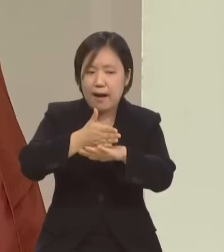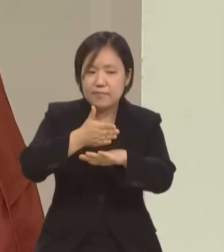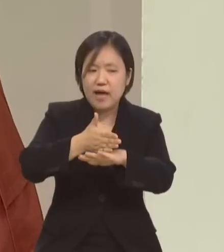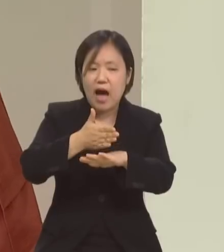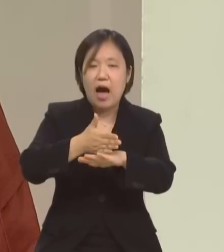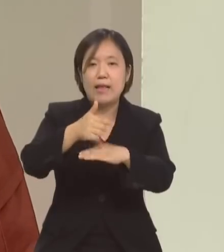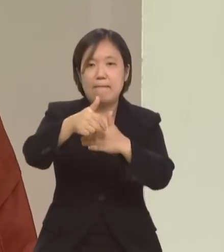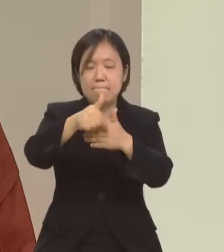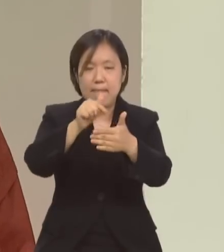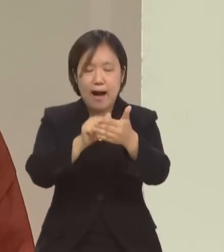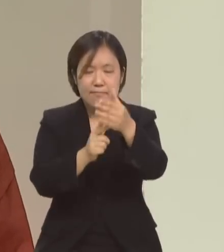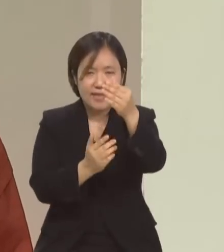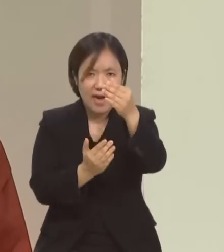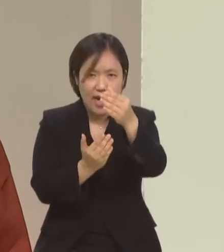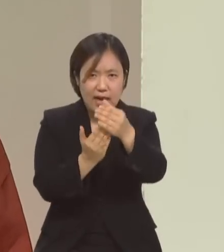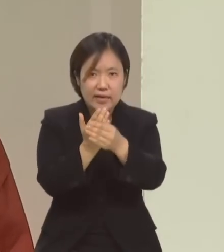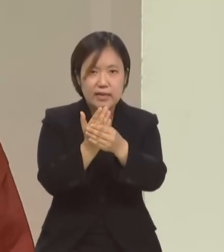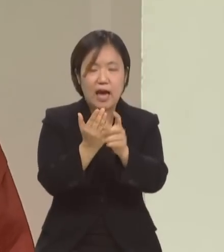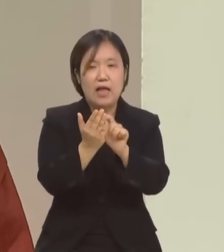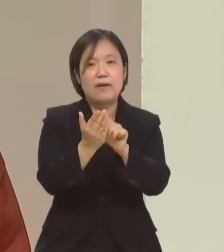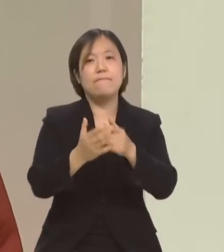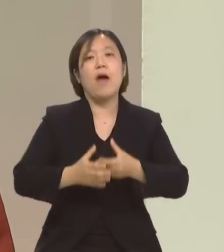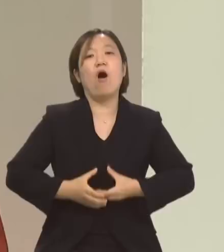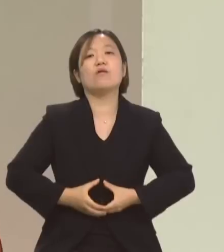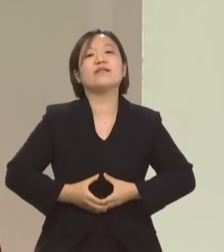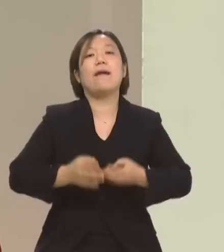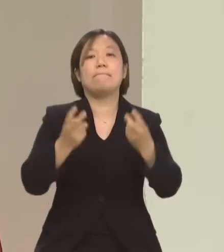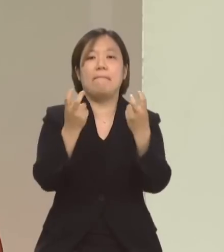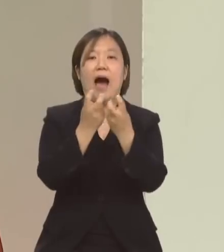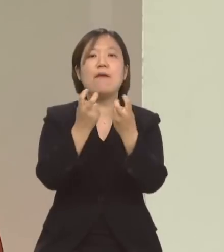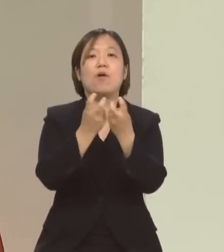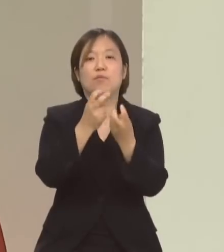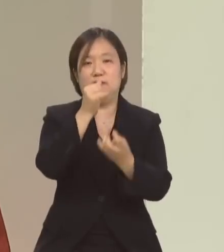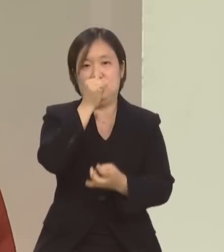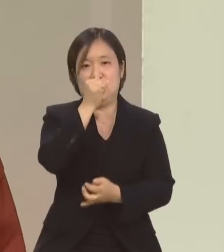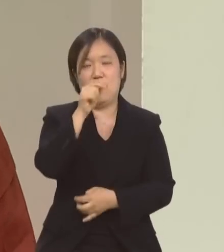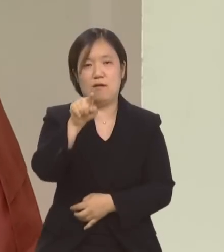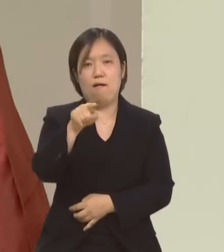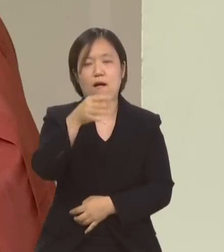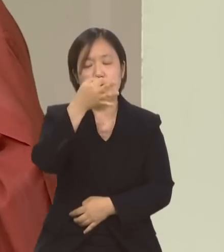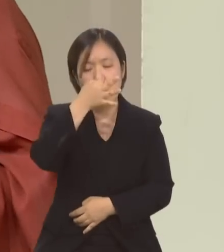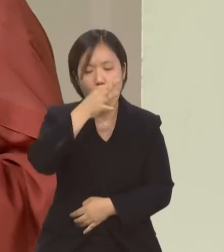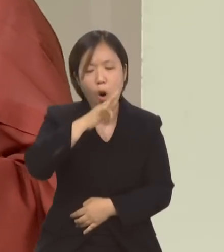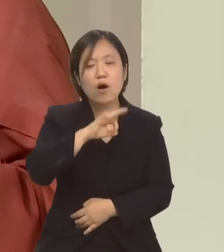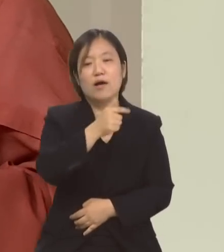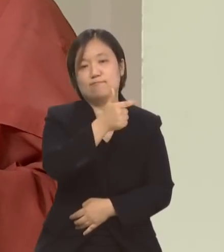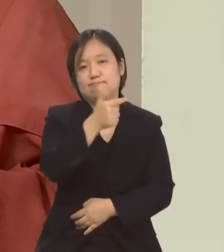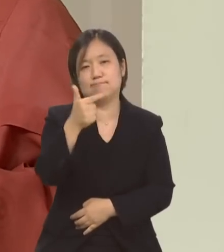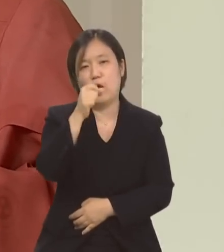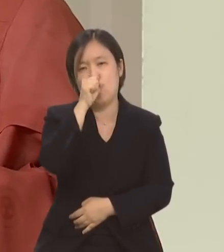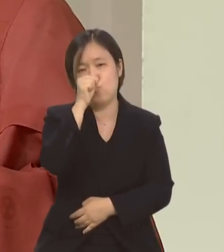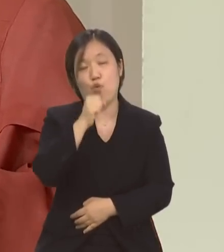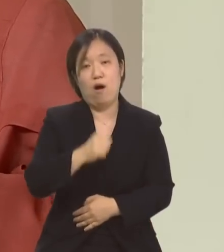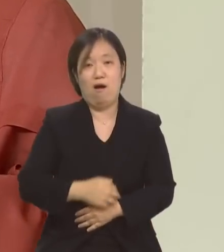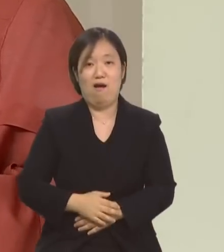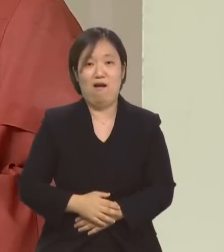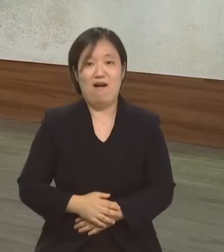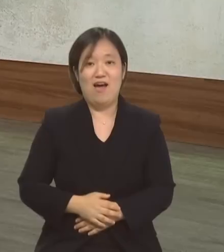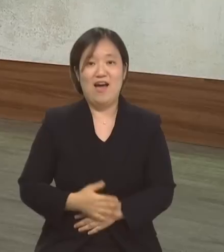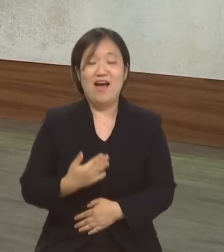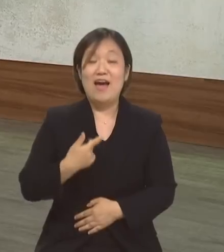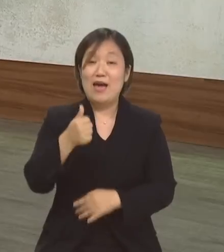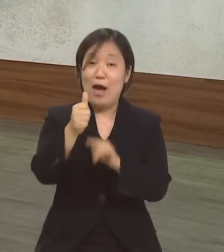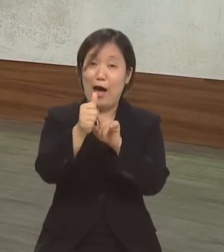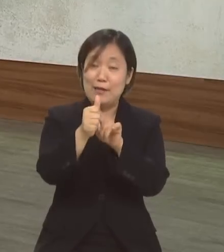일으키는 명상법이 있는데 그 상당히 효과가 좋아요 근데이 거사님이 처음에는